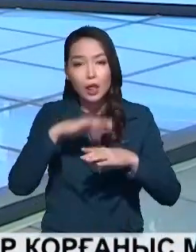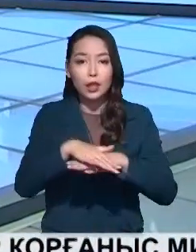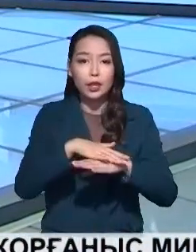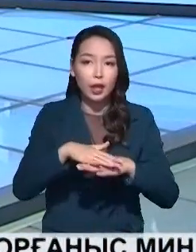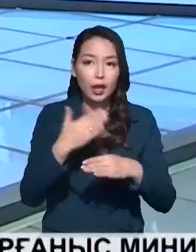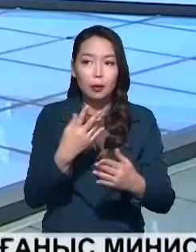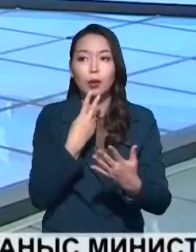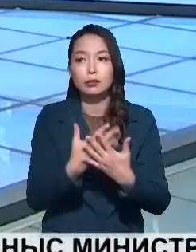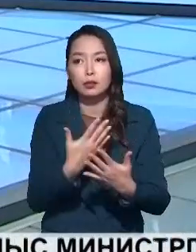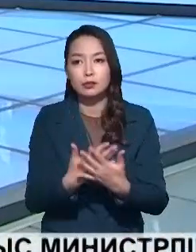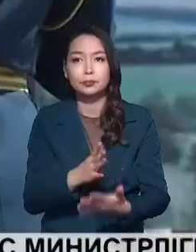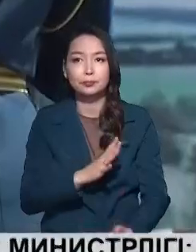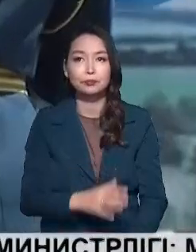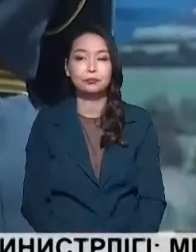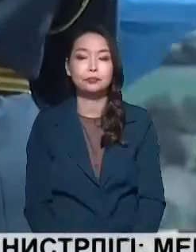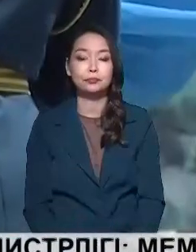жандары дәріптелді.